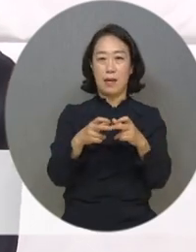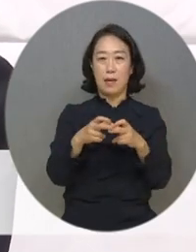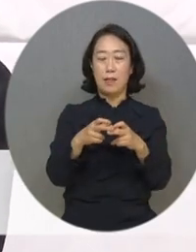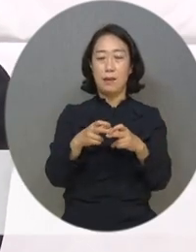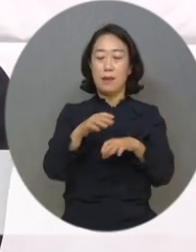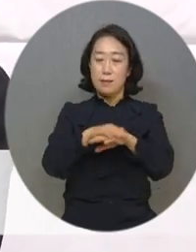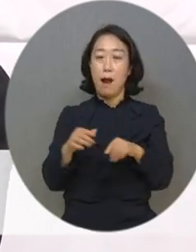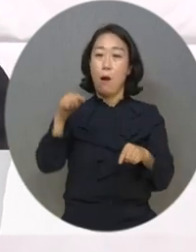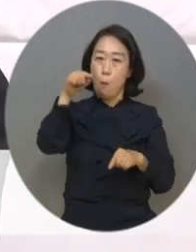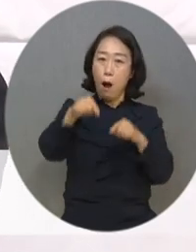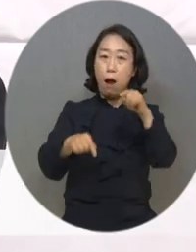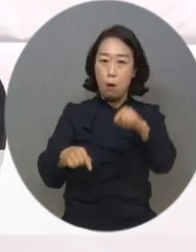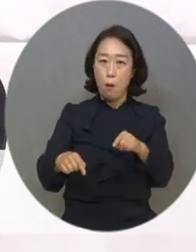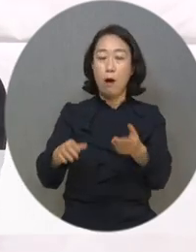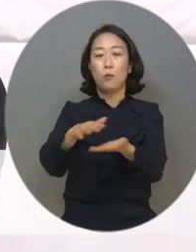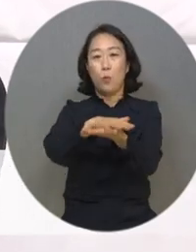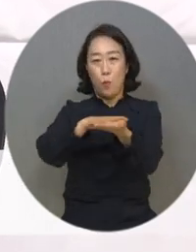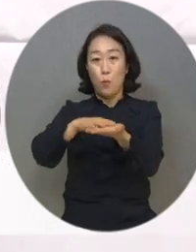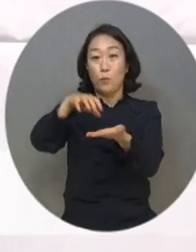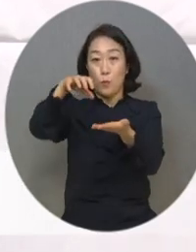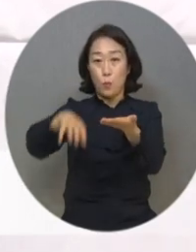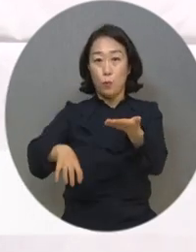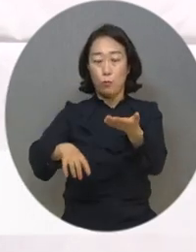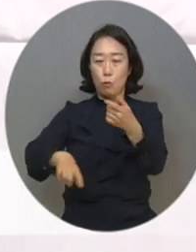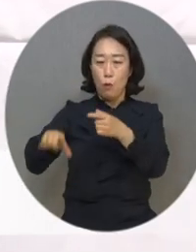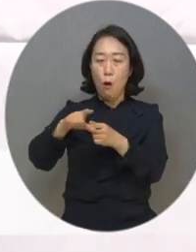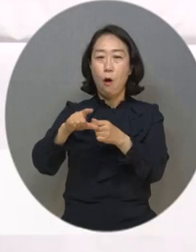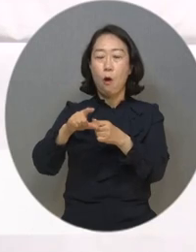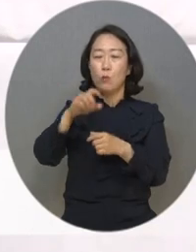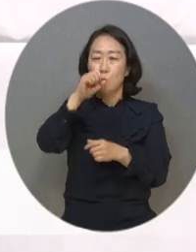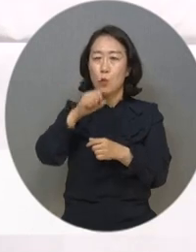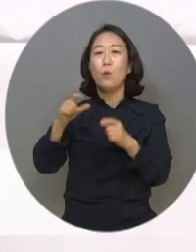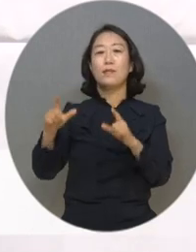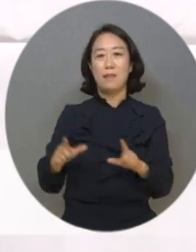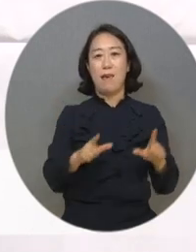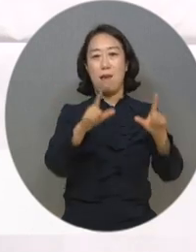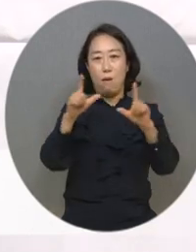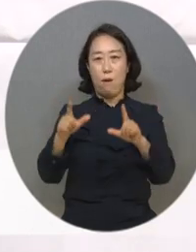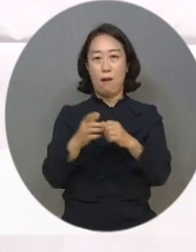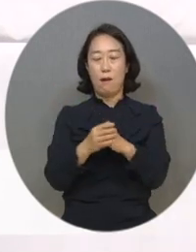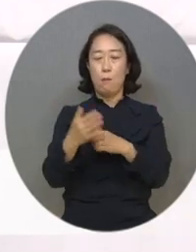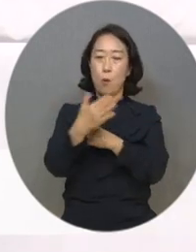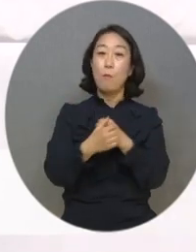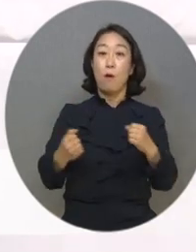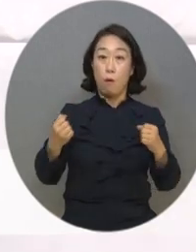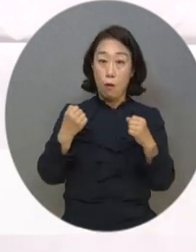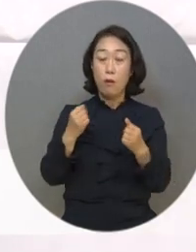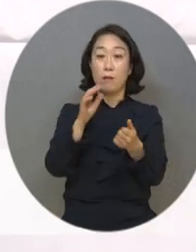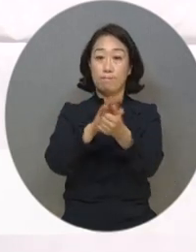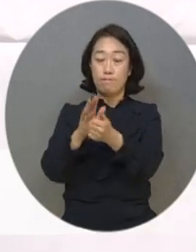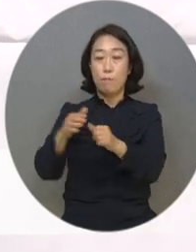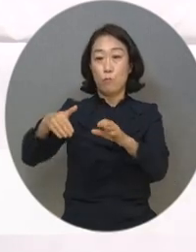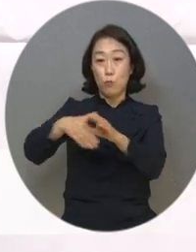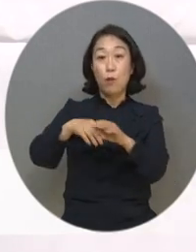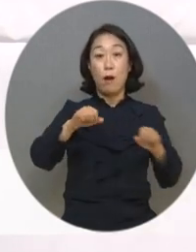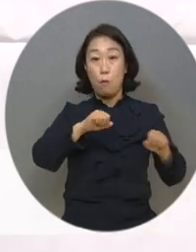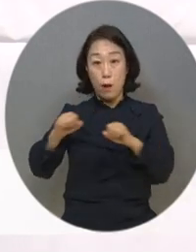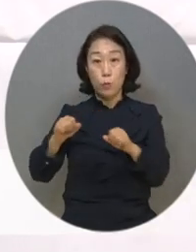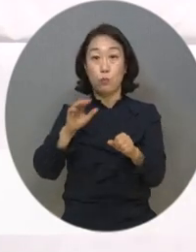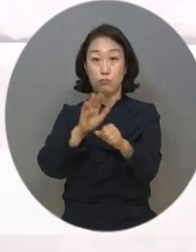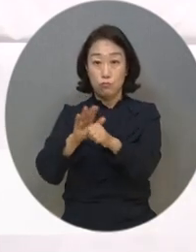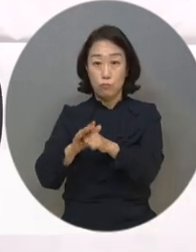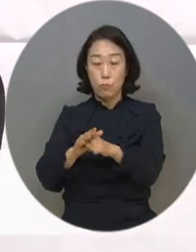잘 활용하시고 조금 더 나은 생활, 또 조금 더 나은 건강 증진, 또 문화 활동 이런 걸